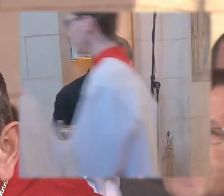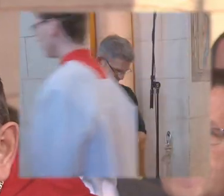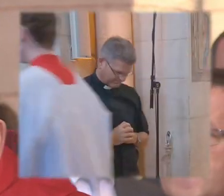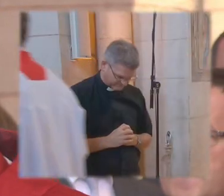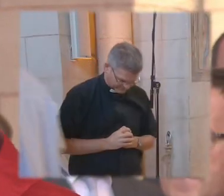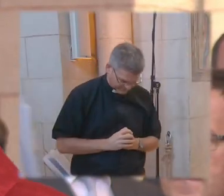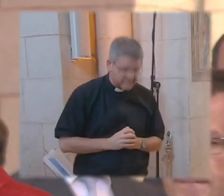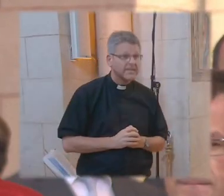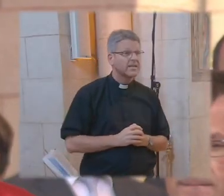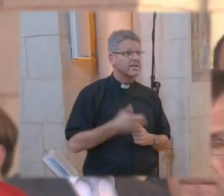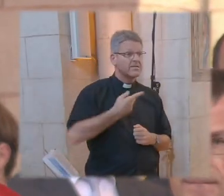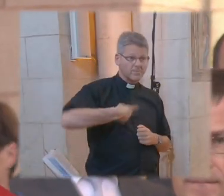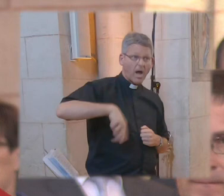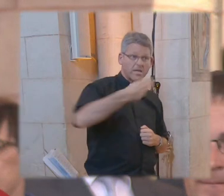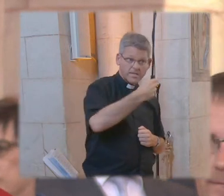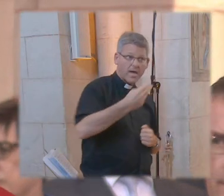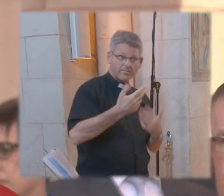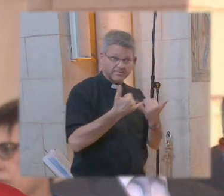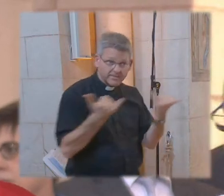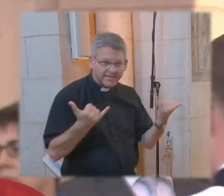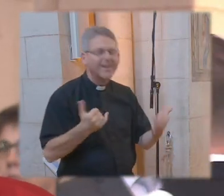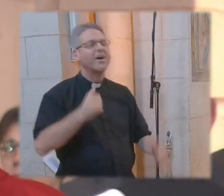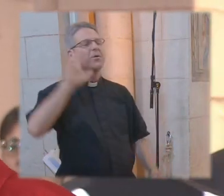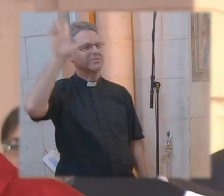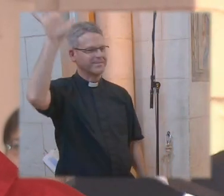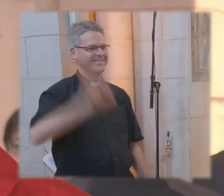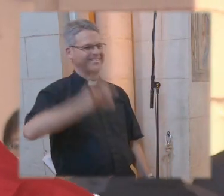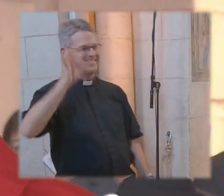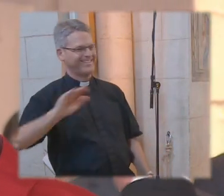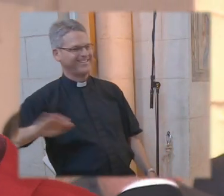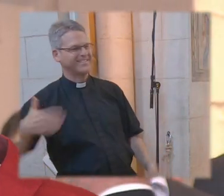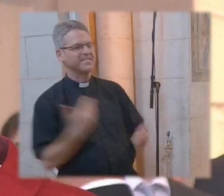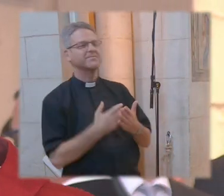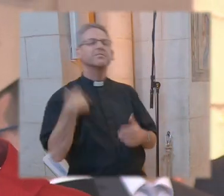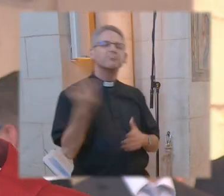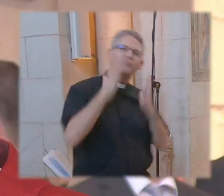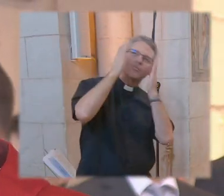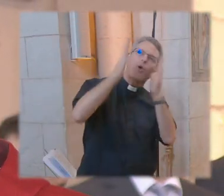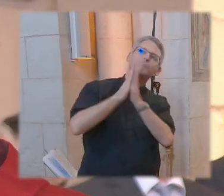Wir heißen Kinder Gottes und sind es, darum beten wir voll Vertrauen.